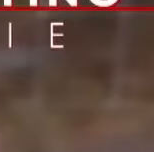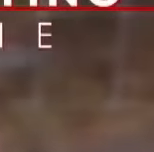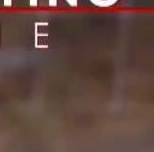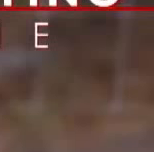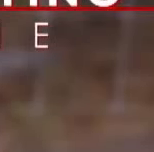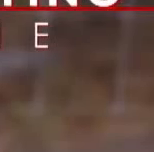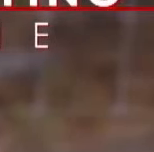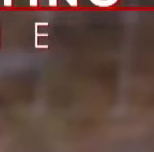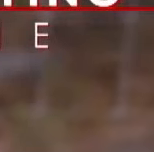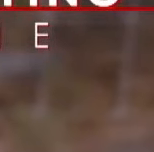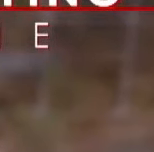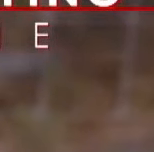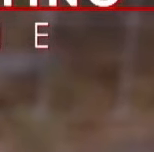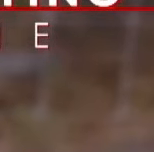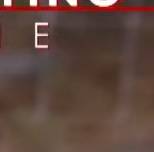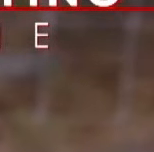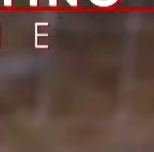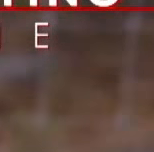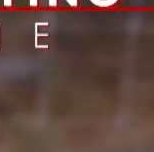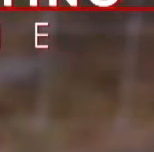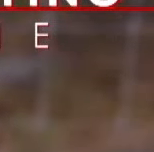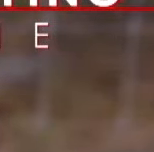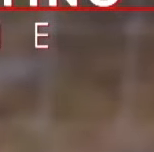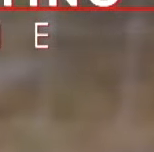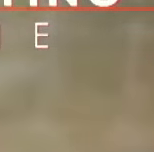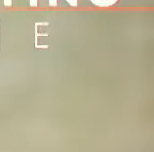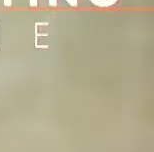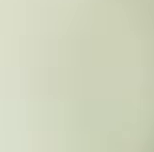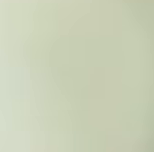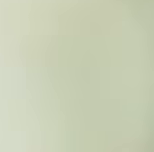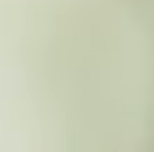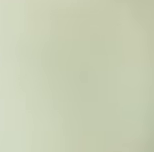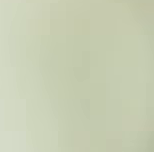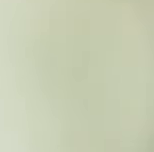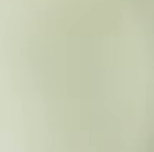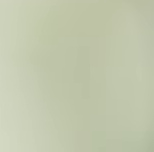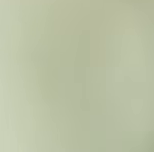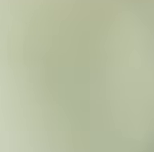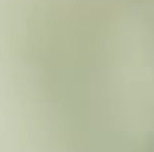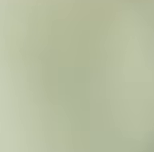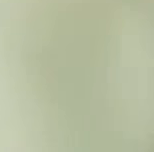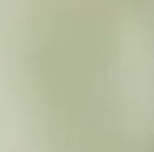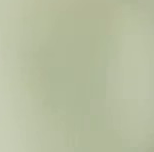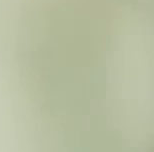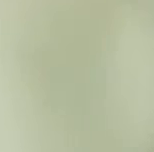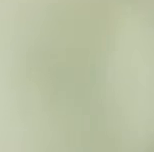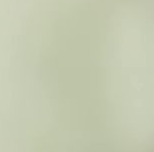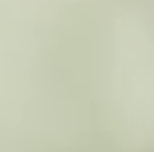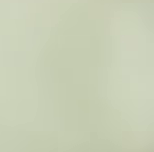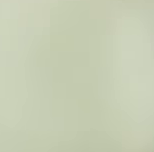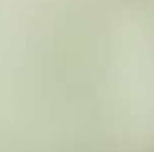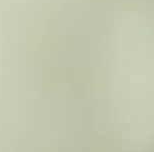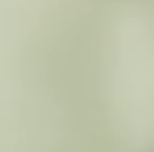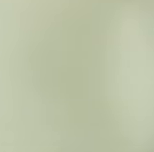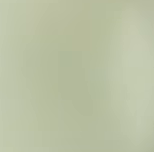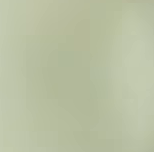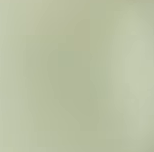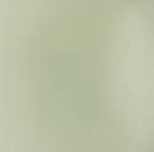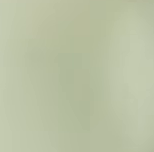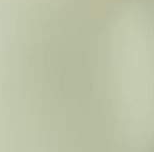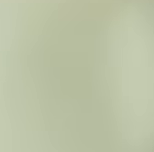Thea Tolentino is Minnie, the middle child among Las Hermanas. Soon